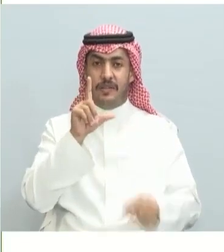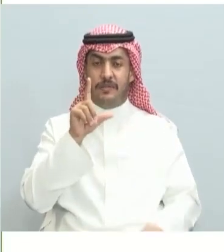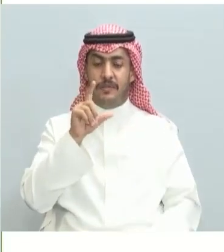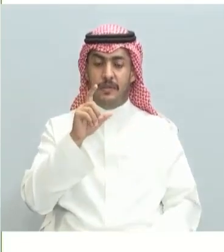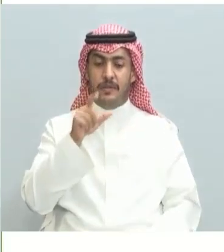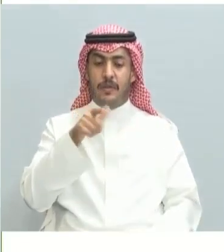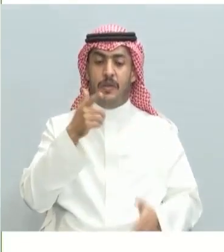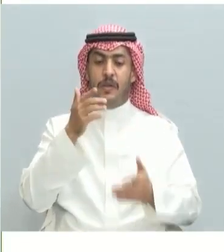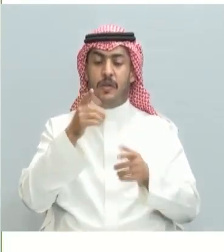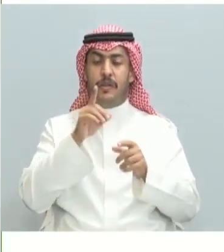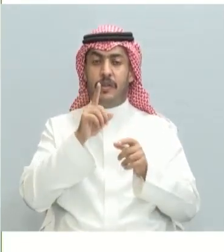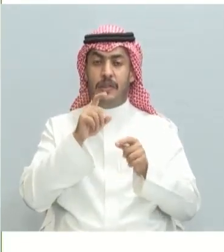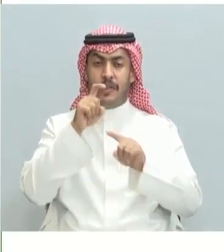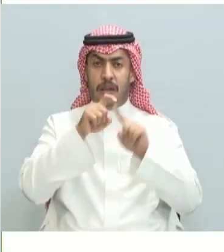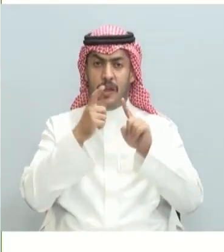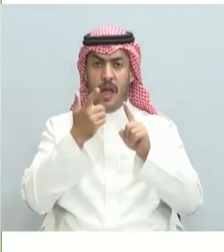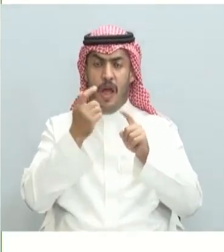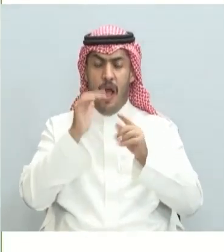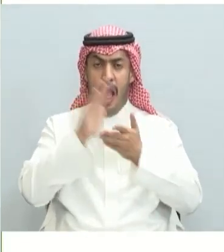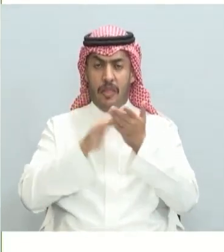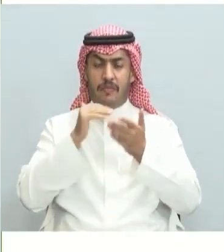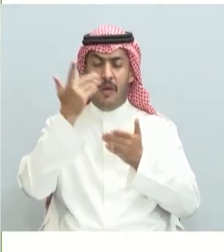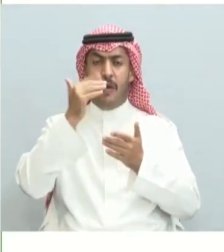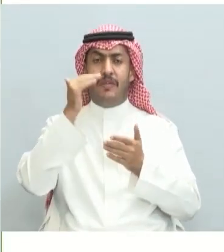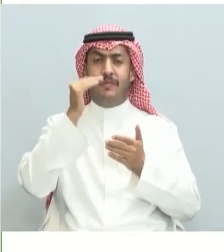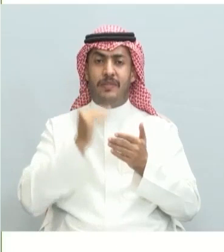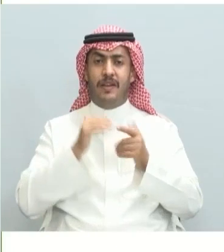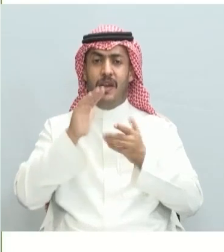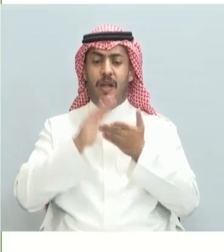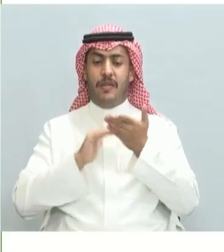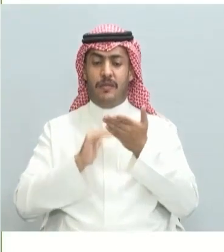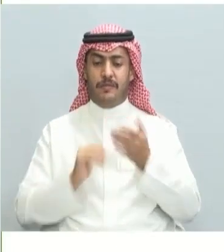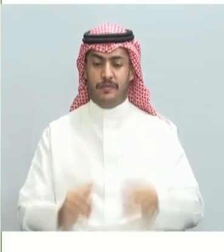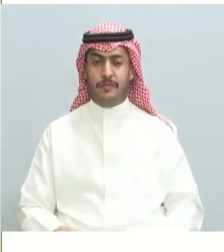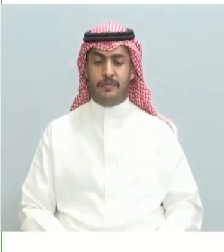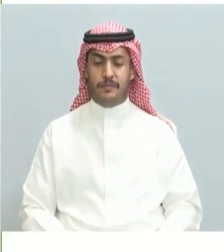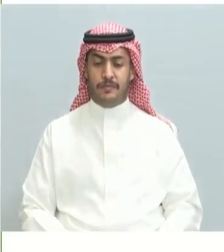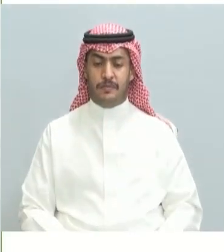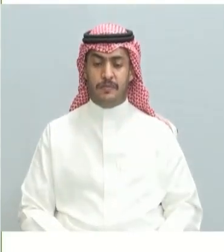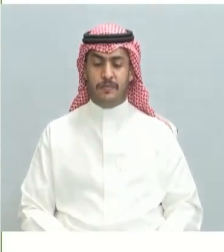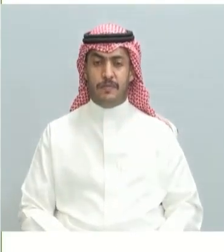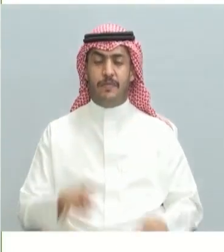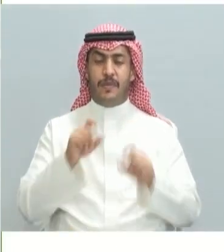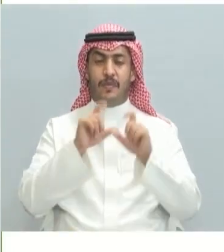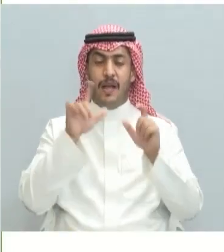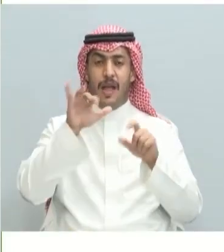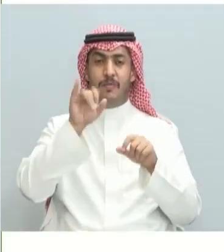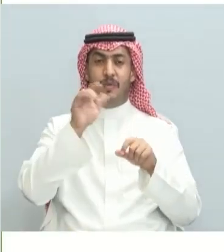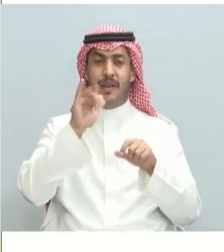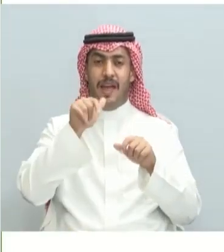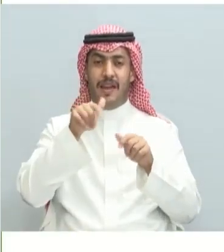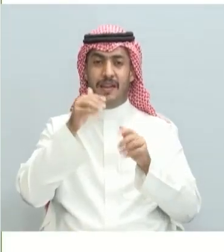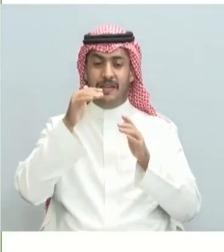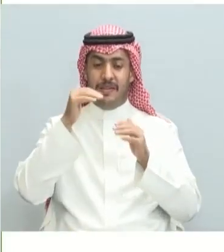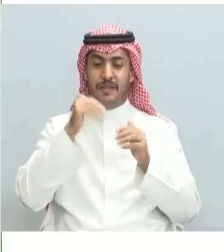درجه خطوره القرض هل هو مرتفع الخطوره ام منخفض الخطوره نوضح هذا المنحنى